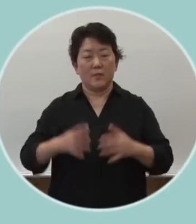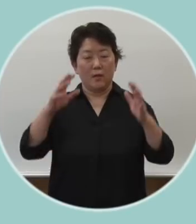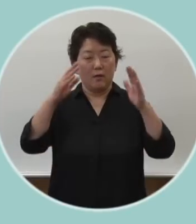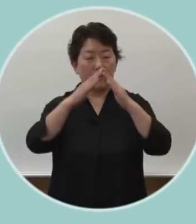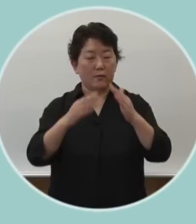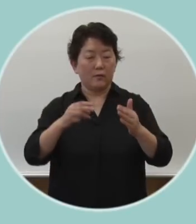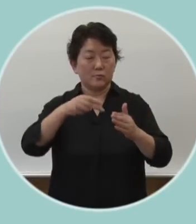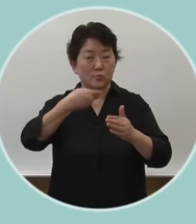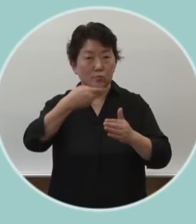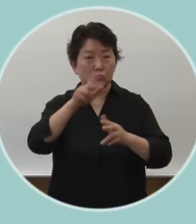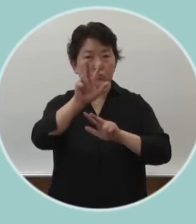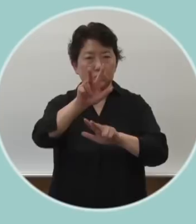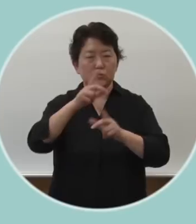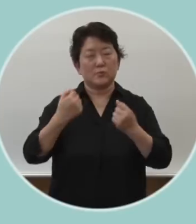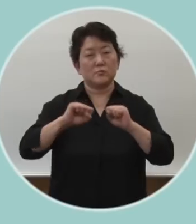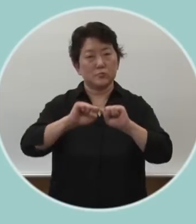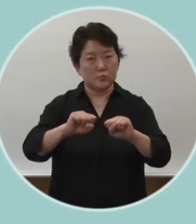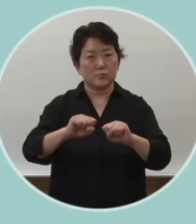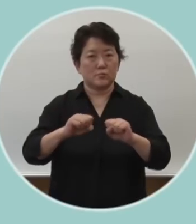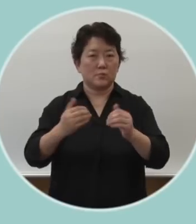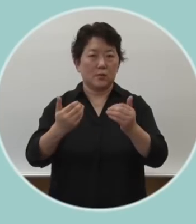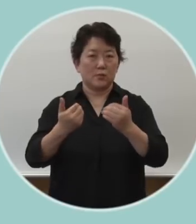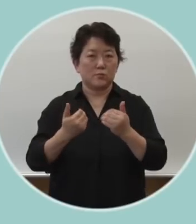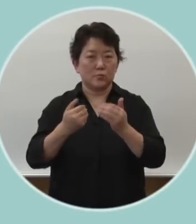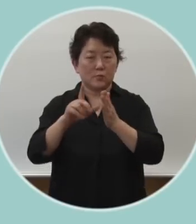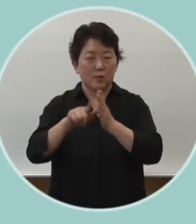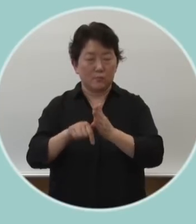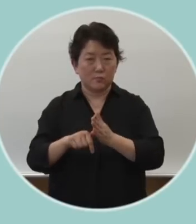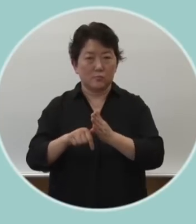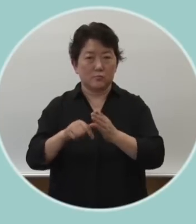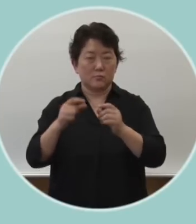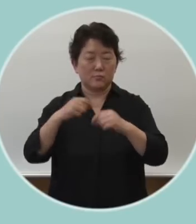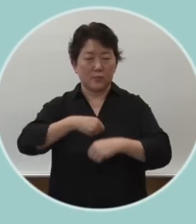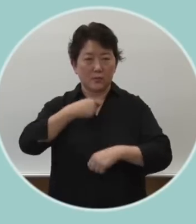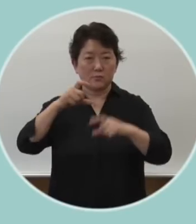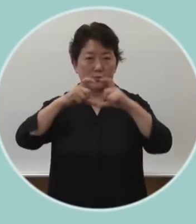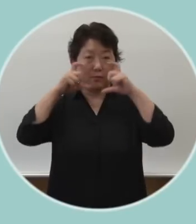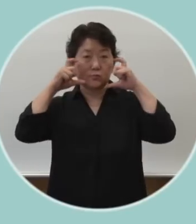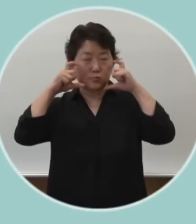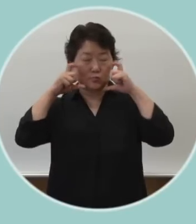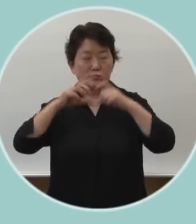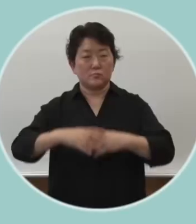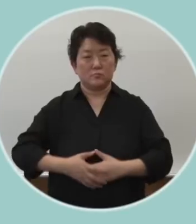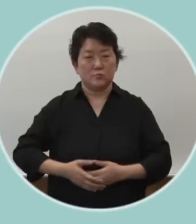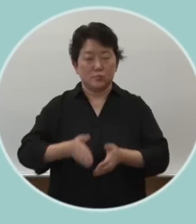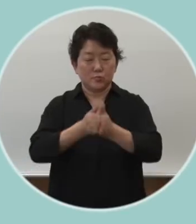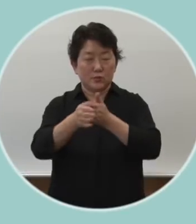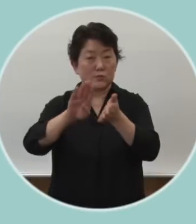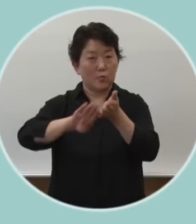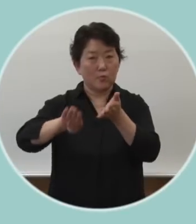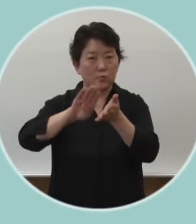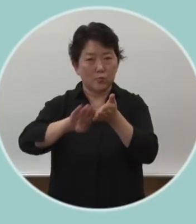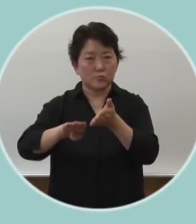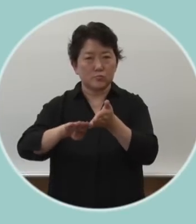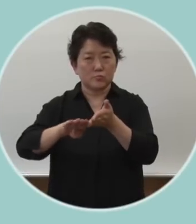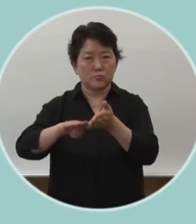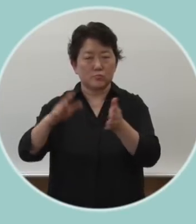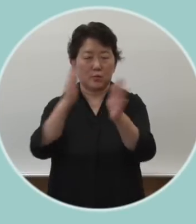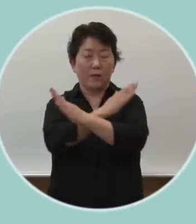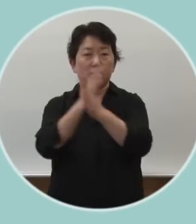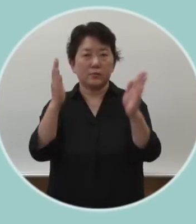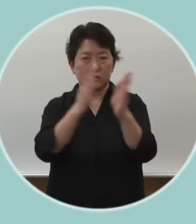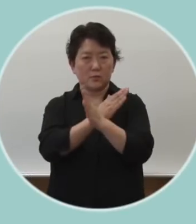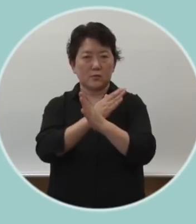ルールの徹底、必要な場面での正しいマスクの着用、手指消毒、こまめな換